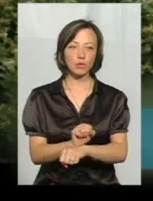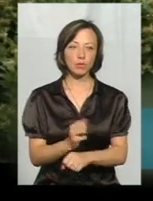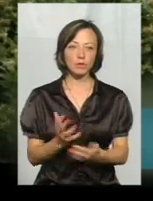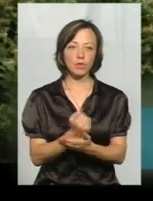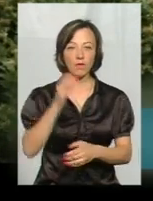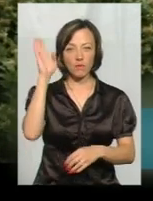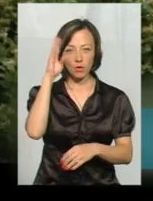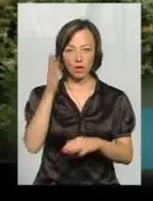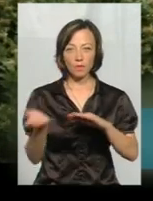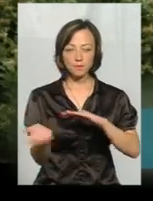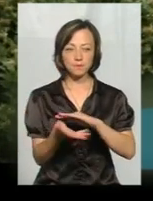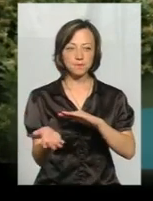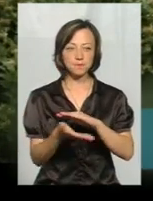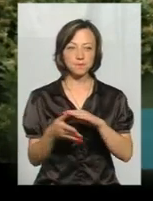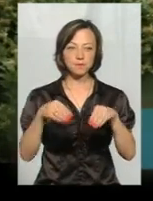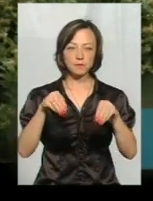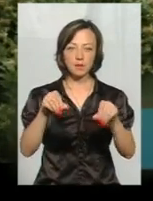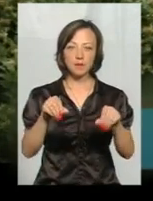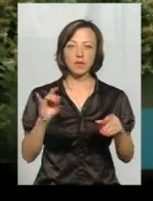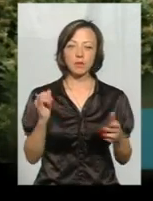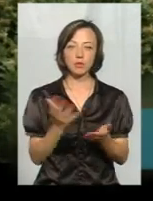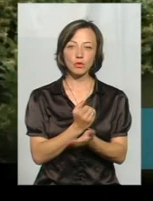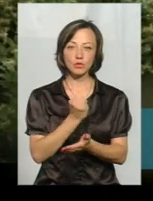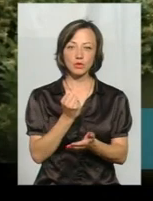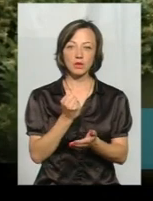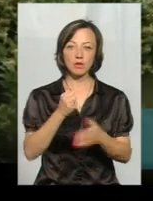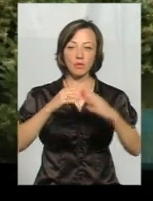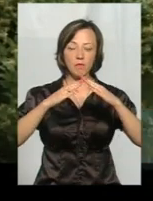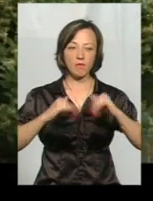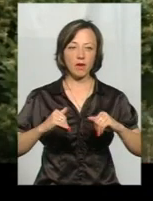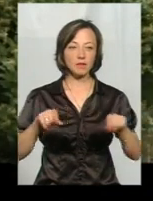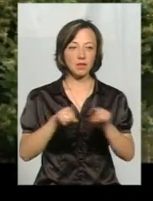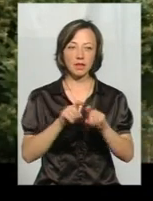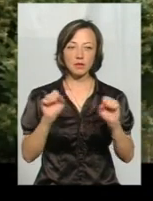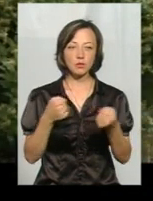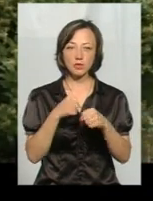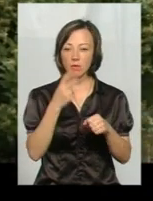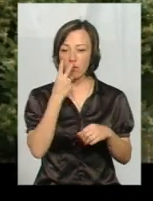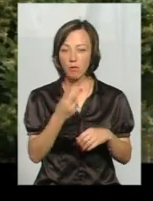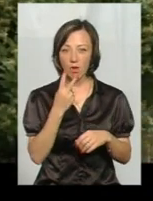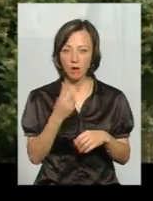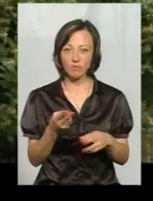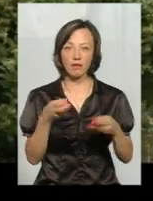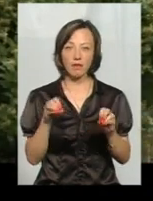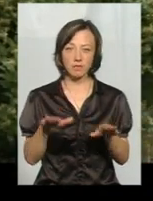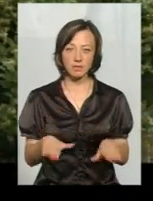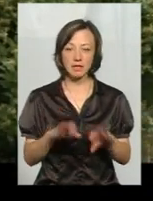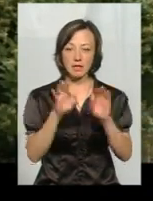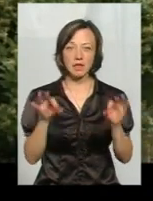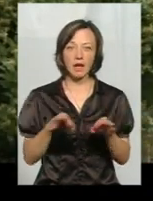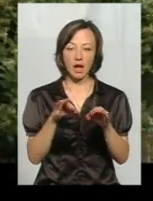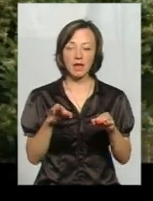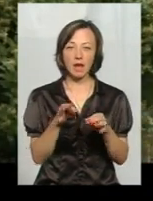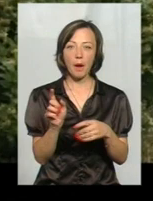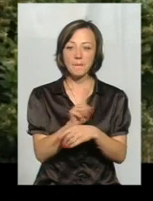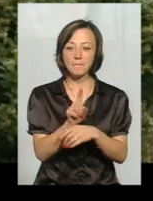вода підмивала ґрунт, і вийшло обваля. Його ж так неможливо візуально побачити. І ніяких приладів немає,